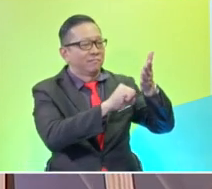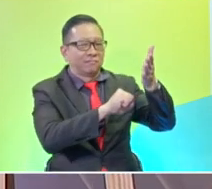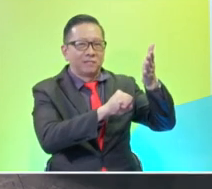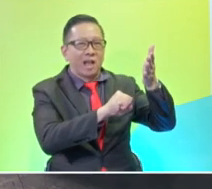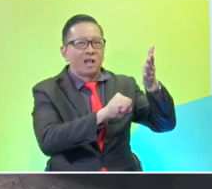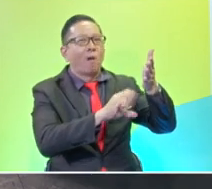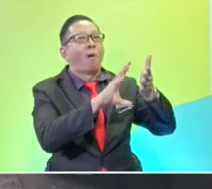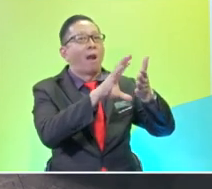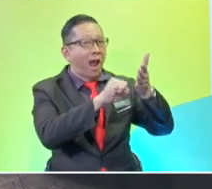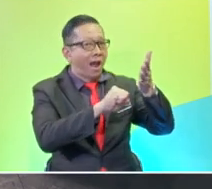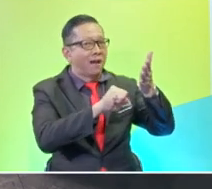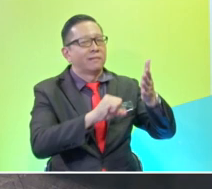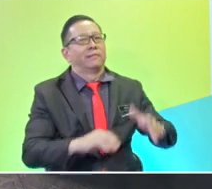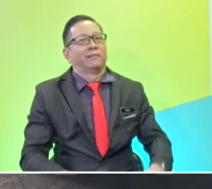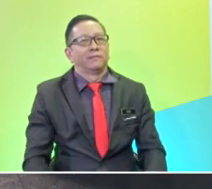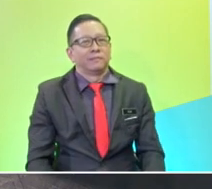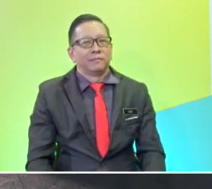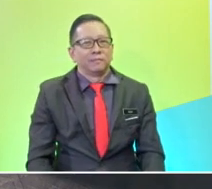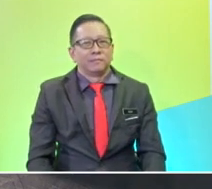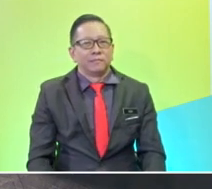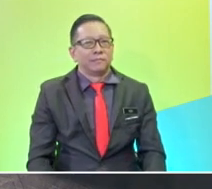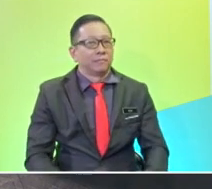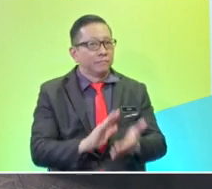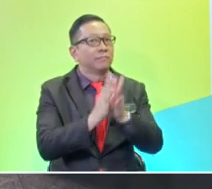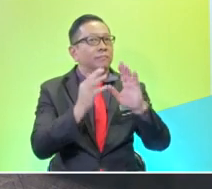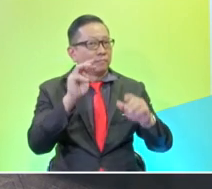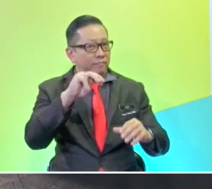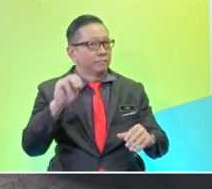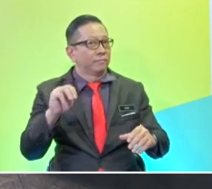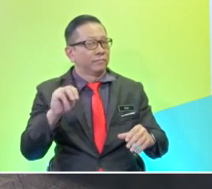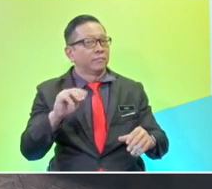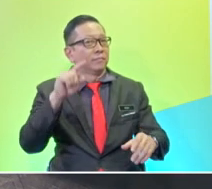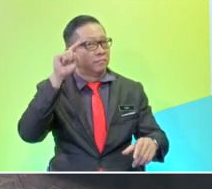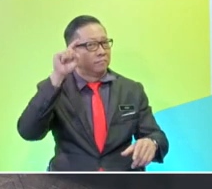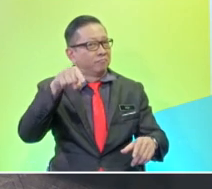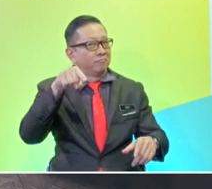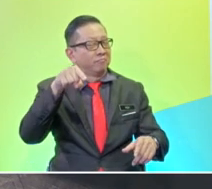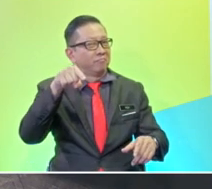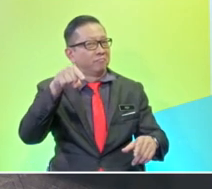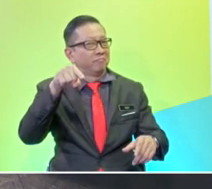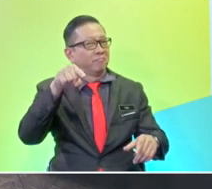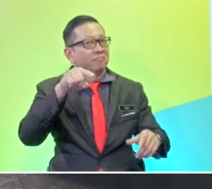simulator lah jadi murid dekat rumah saya ini adalah simbol